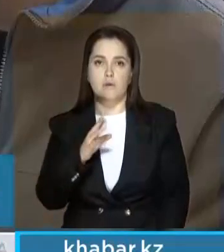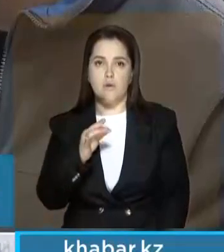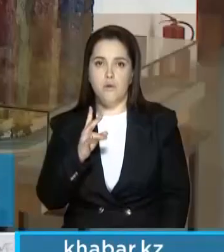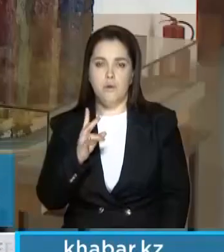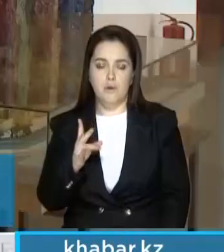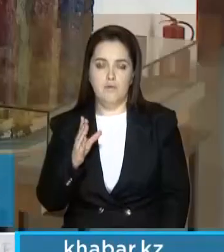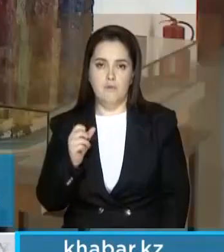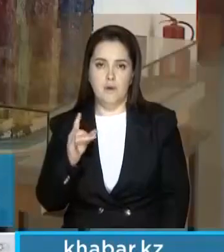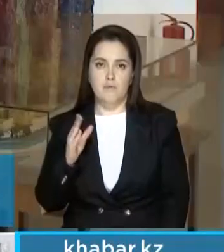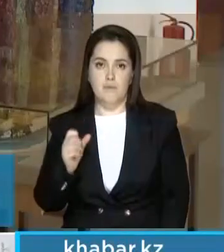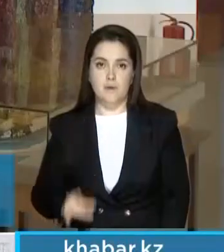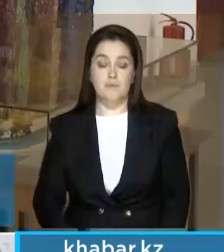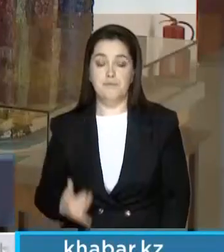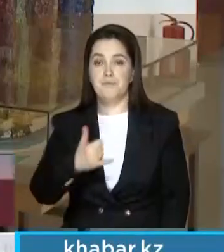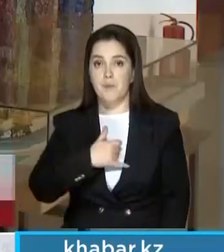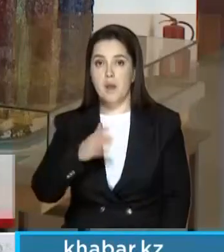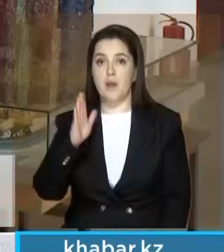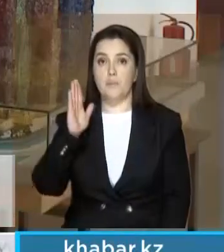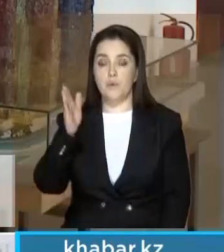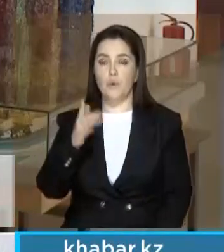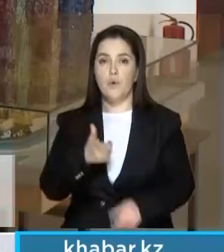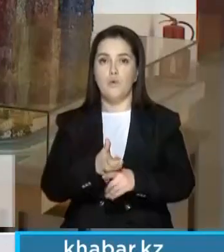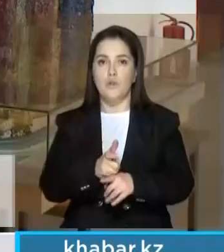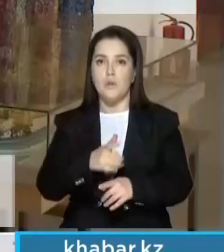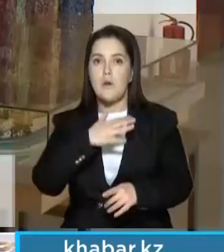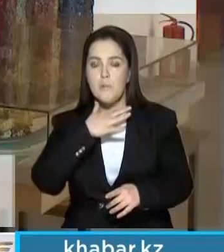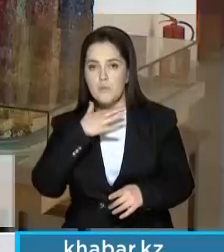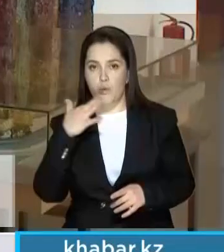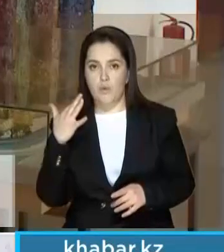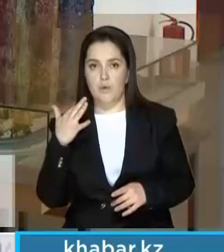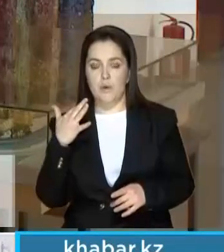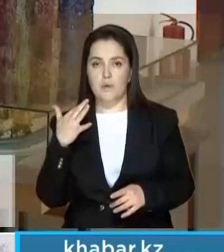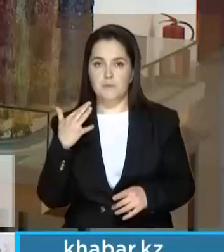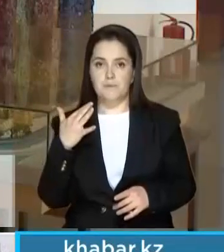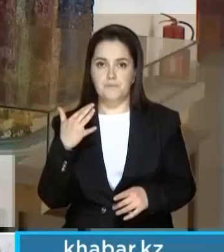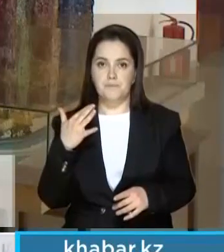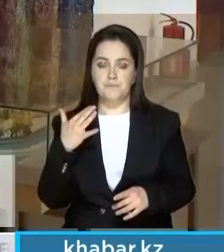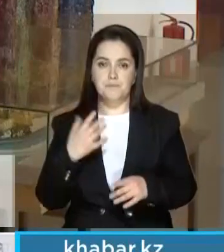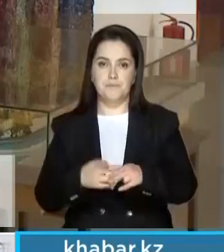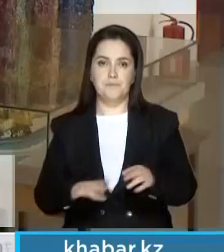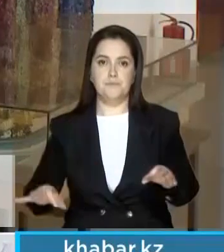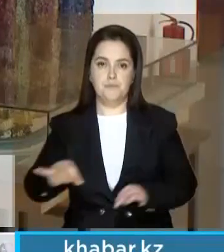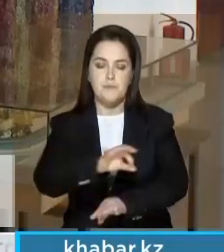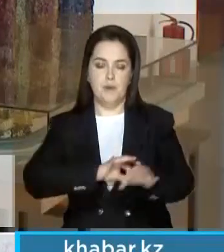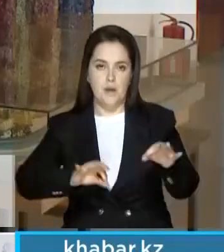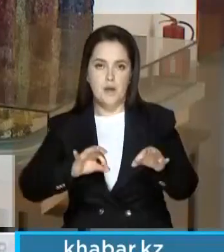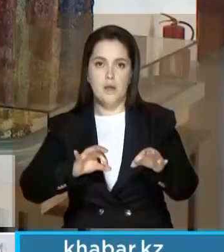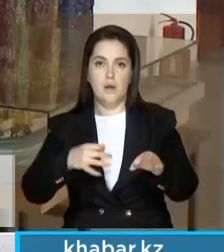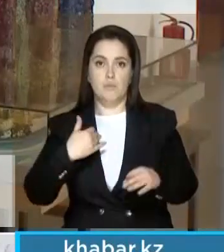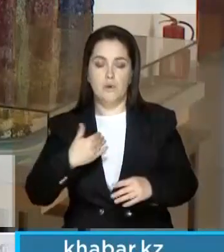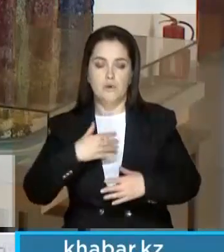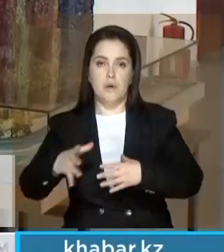варвар у нас впереди очень много проектов И тем самым мы хотели чтобы